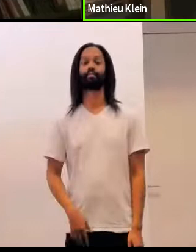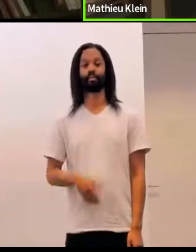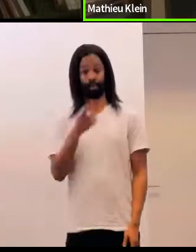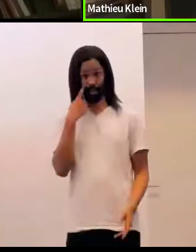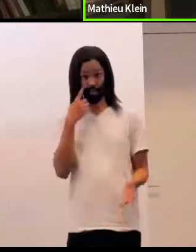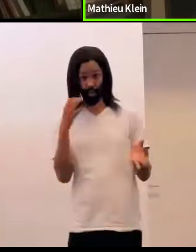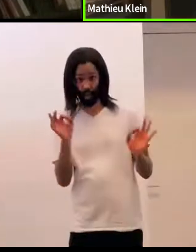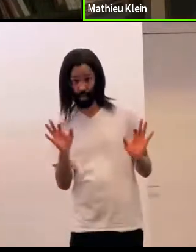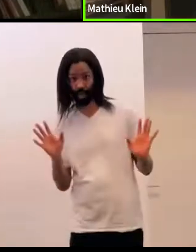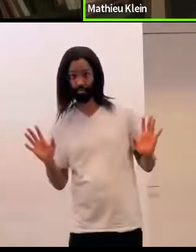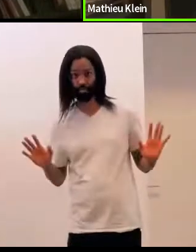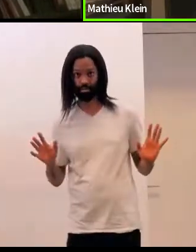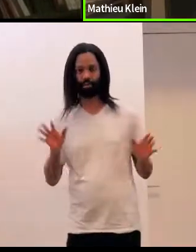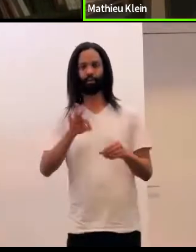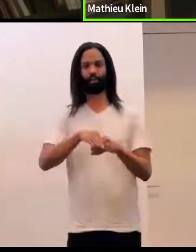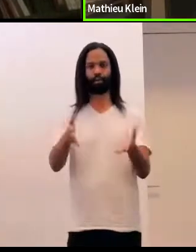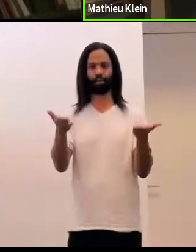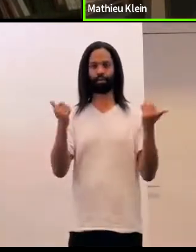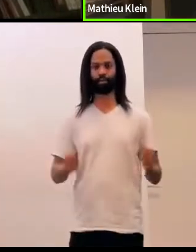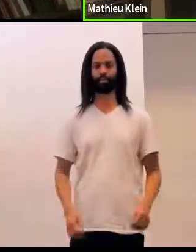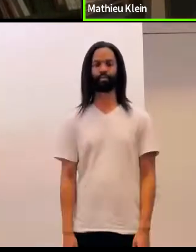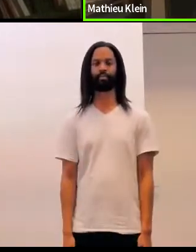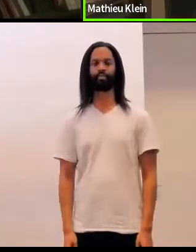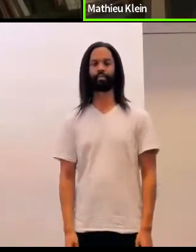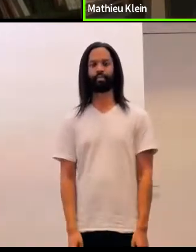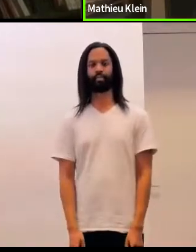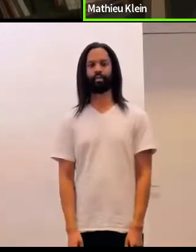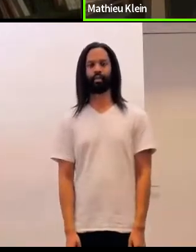le scrutin est ouvert.